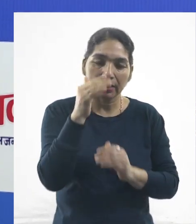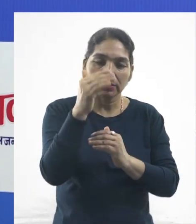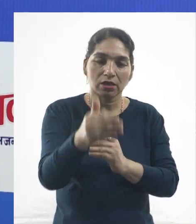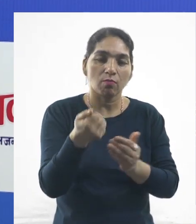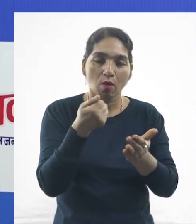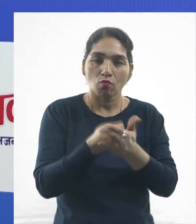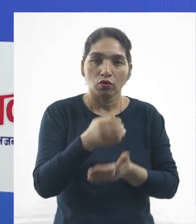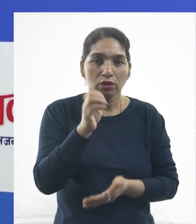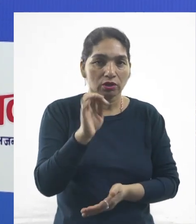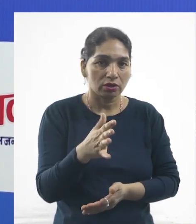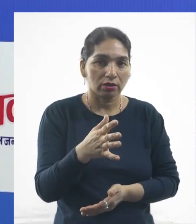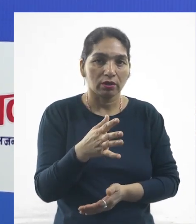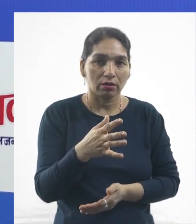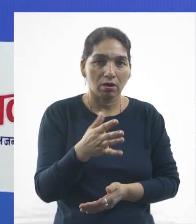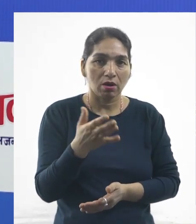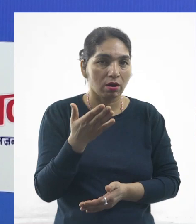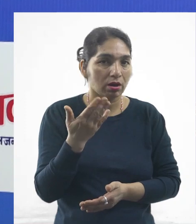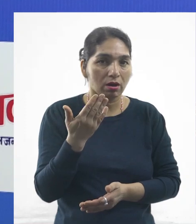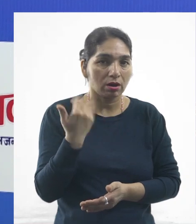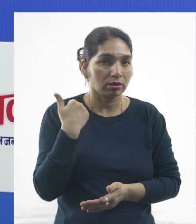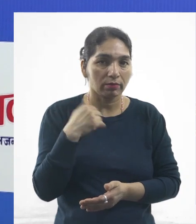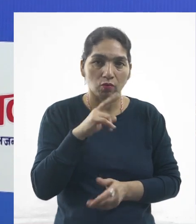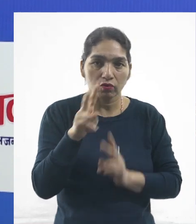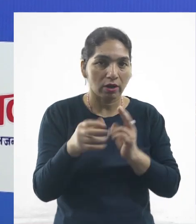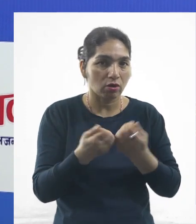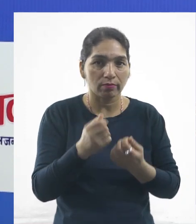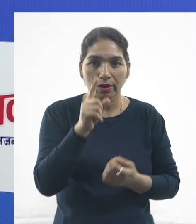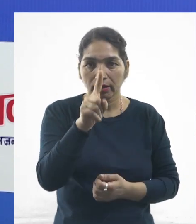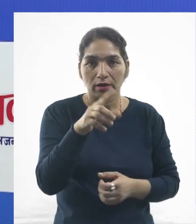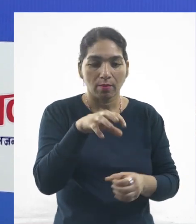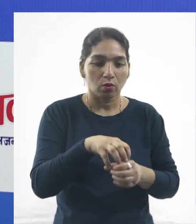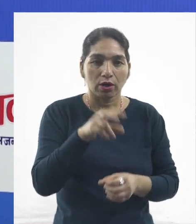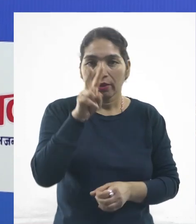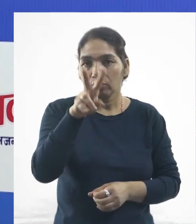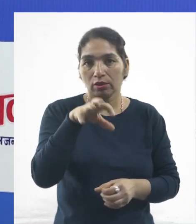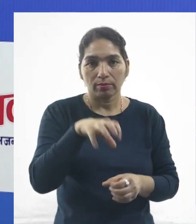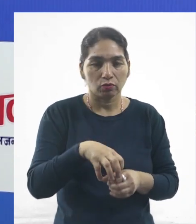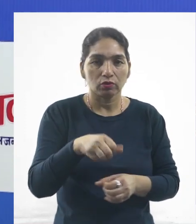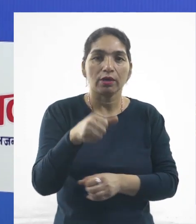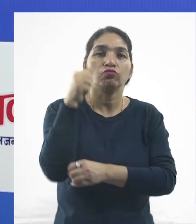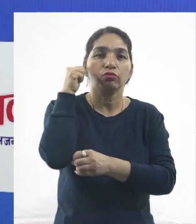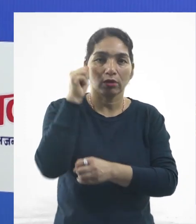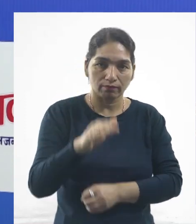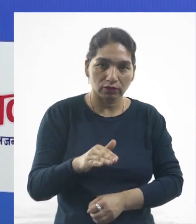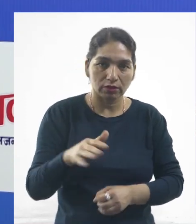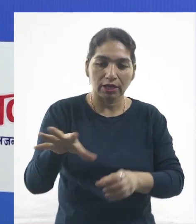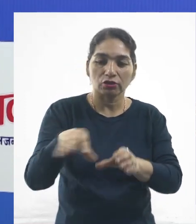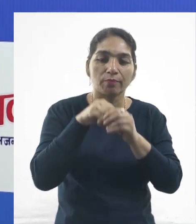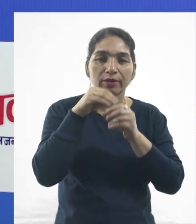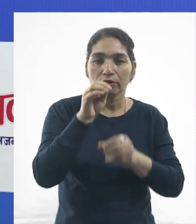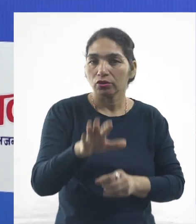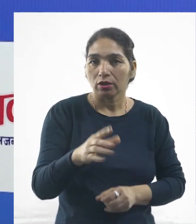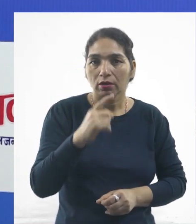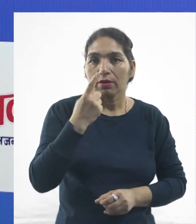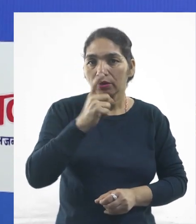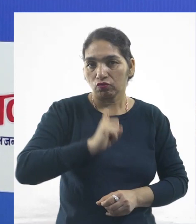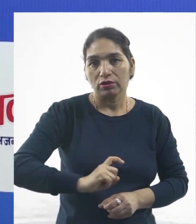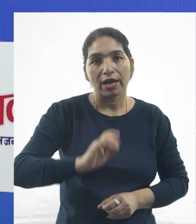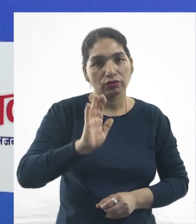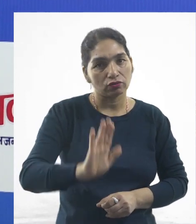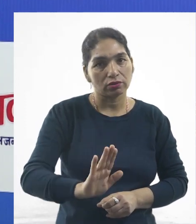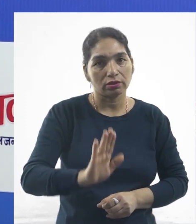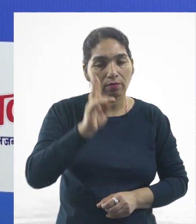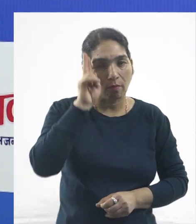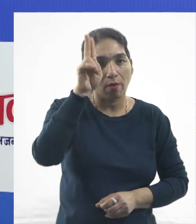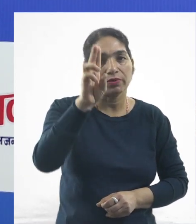यो यहाँले कुरा गर्नुभयो एक नम्बरवटा दुई नम्बरवटा अलिकति दुर्गम पनि छ त्यहाँकोलाई अलिकति समेट्न सकिएन भन्ने कुराहरू गुनासो आइरहेछ यो आगामी